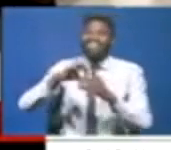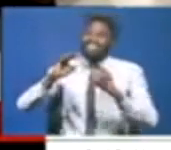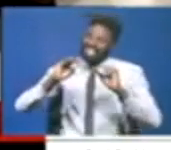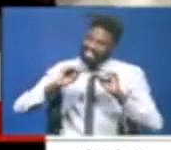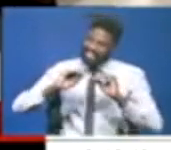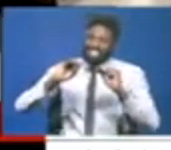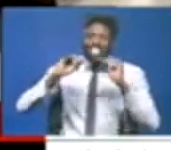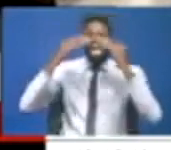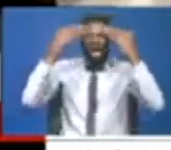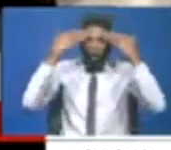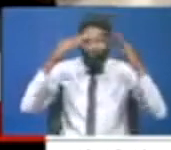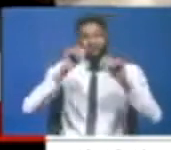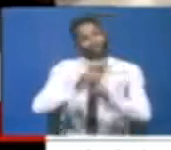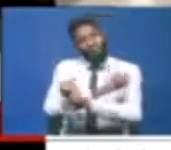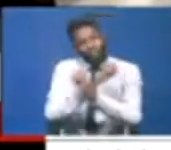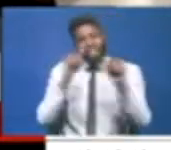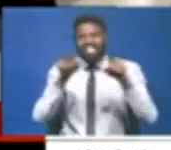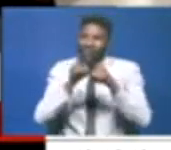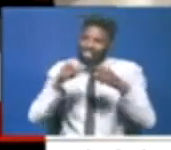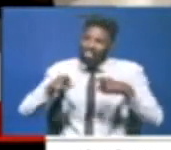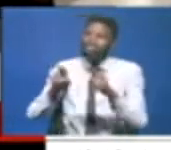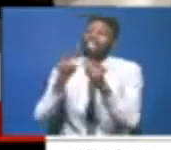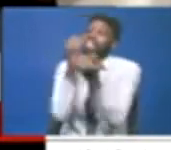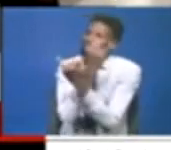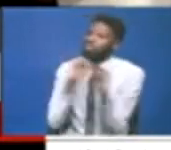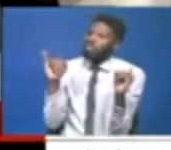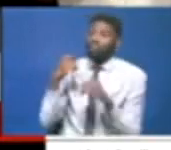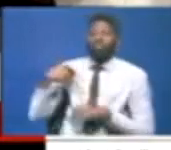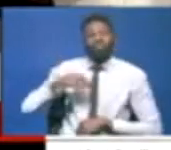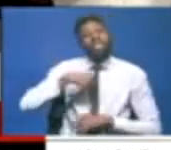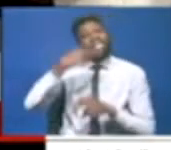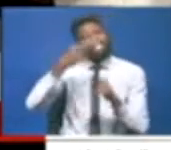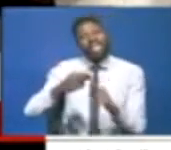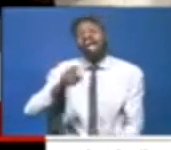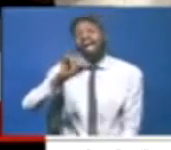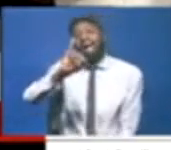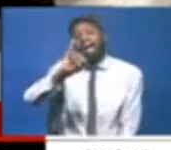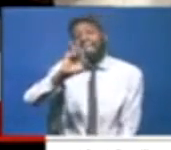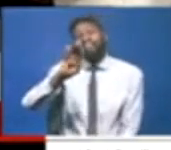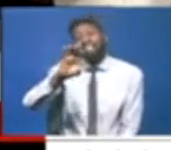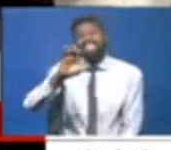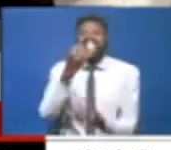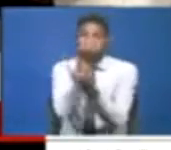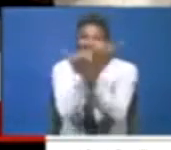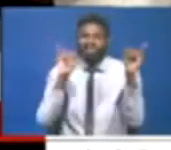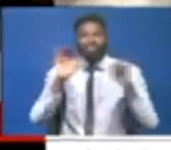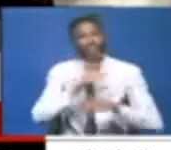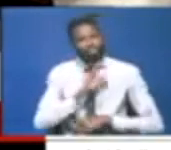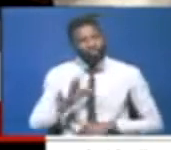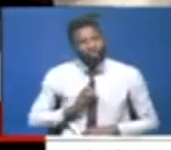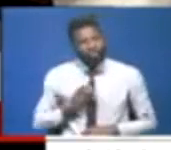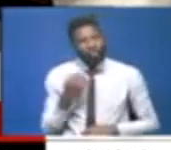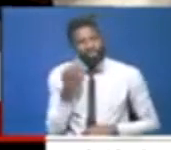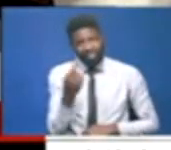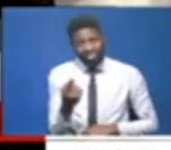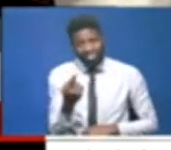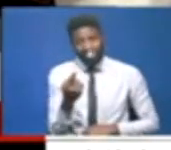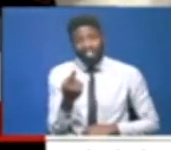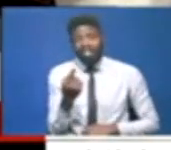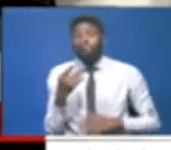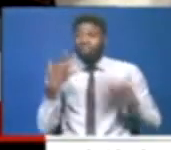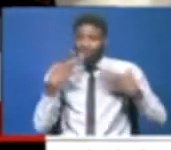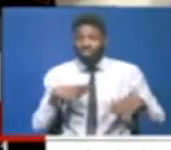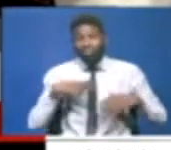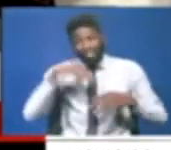ni watu pia ambao wako huru. Unajua hii tunaita tume huru. Kwa hivyo tume huru sio IBC, ni wale wanaofanya kazi ndani ya